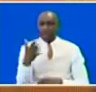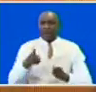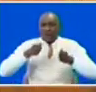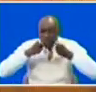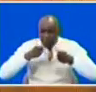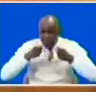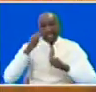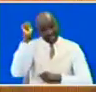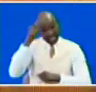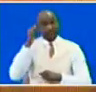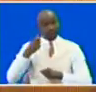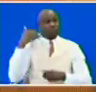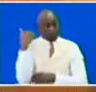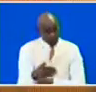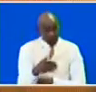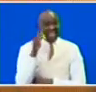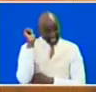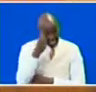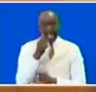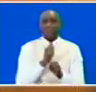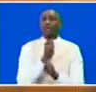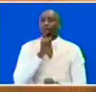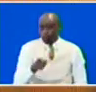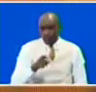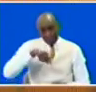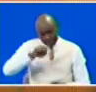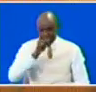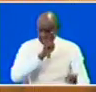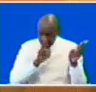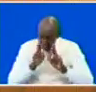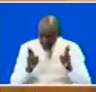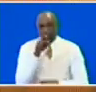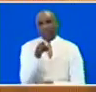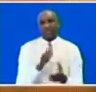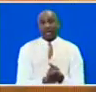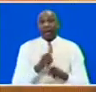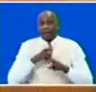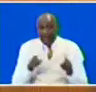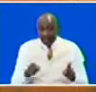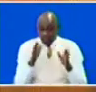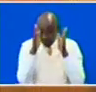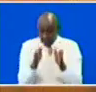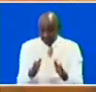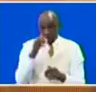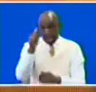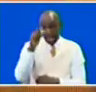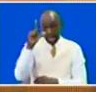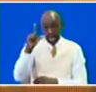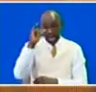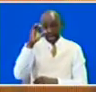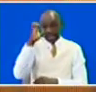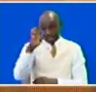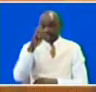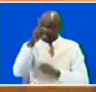plastiki hapa nchini, Kenya imeendelea kuhakikisha kuwa inajiandaa kwa hilo. Lakini kwa Ali Skanda kutoka kaunti ya